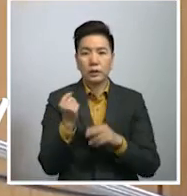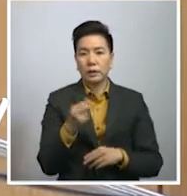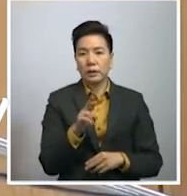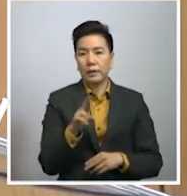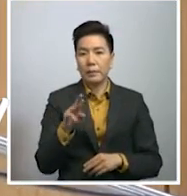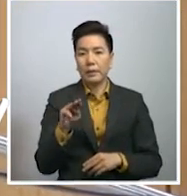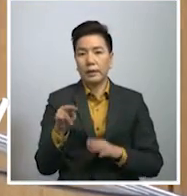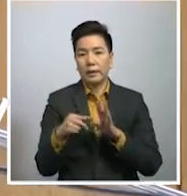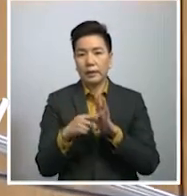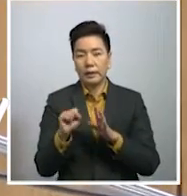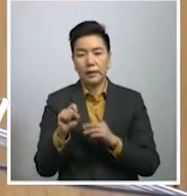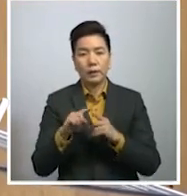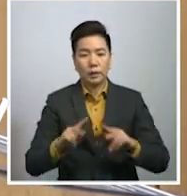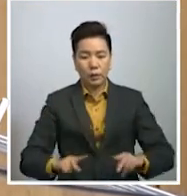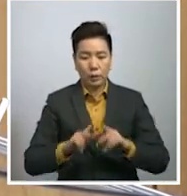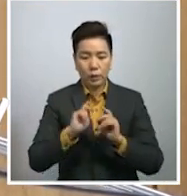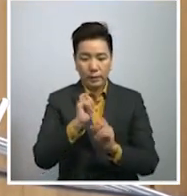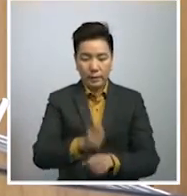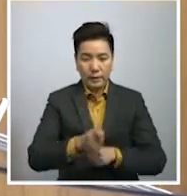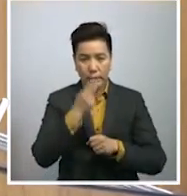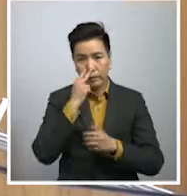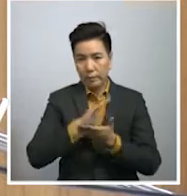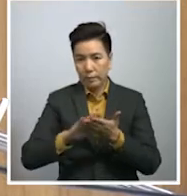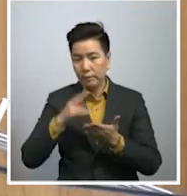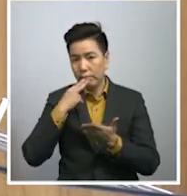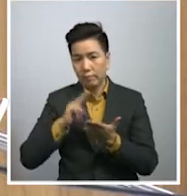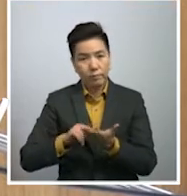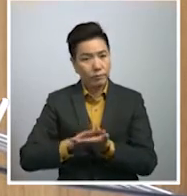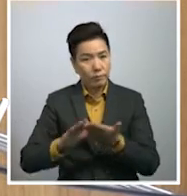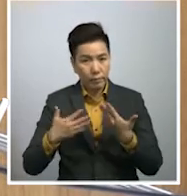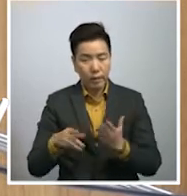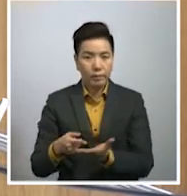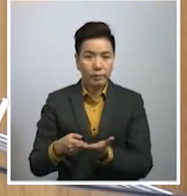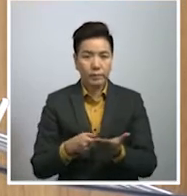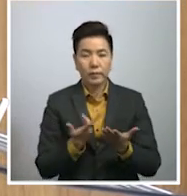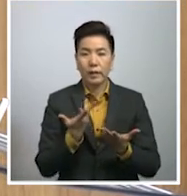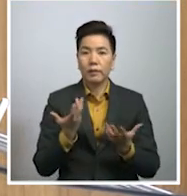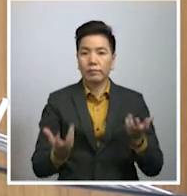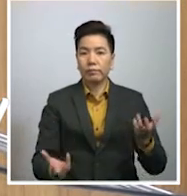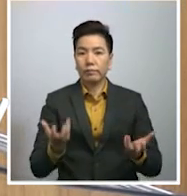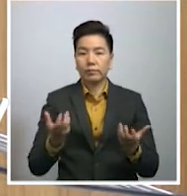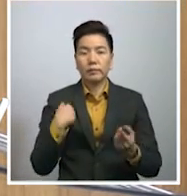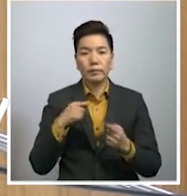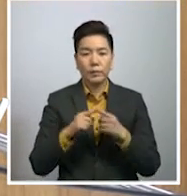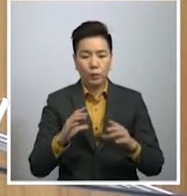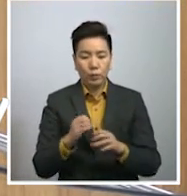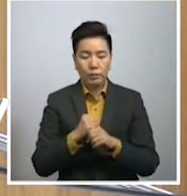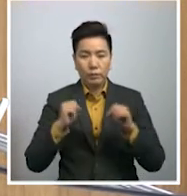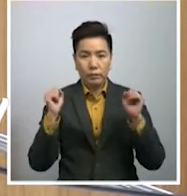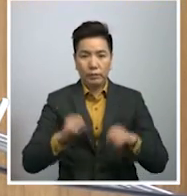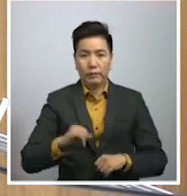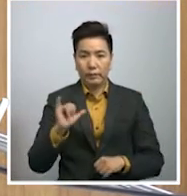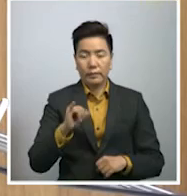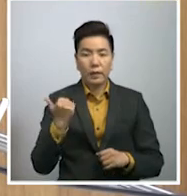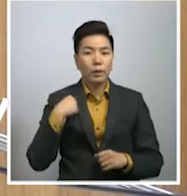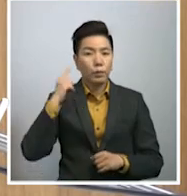ผ่ารัฐมนตรีช่วยว่าการกระทรวงเกษตรและสหกรณ์เรียบร้อยแล้วโดยขณะนี้ได้เข้าสู่กระบวนการยุติธรรมแต่ยังไม่ได้ข้อยุติส่วนกร